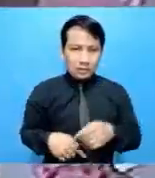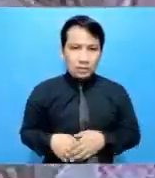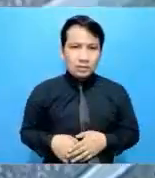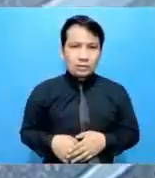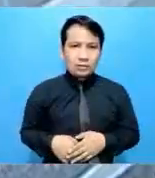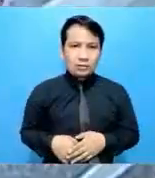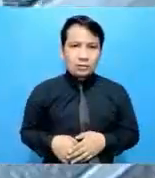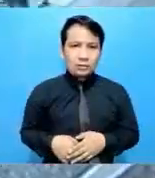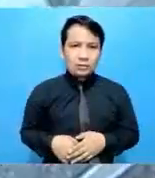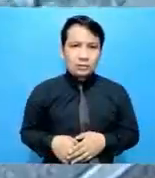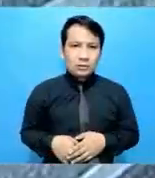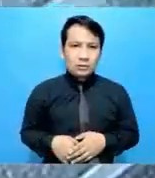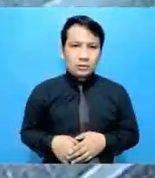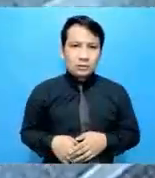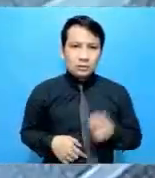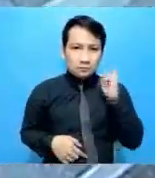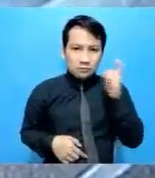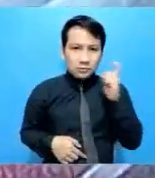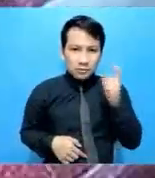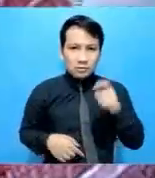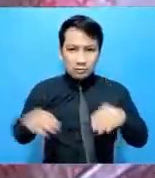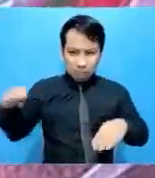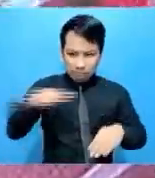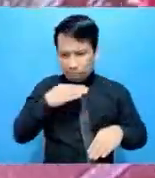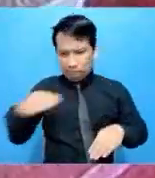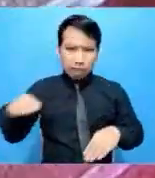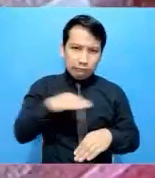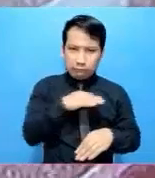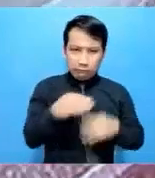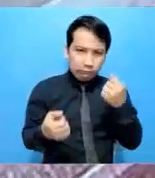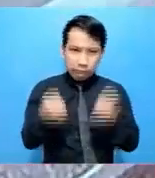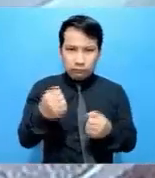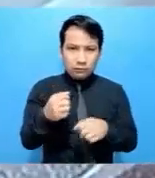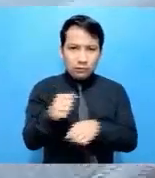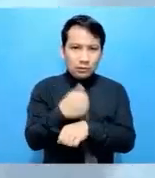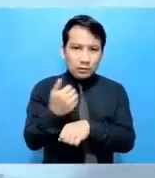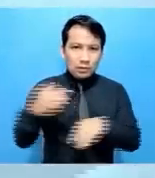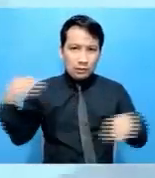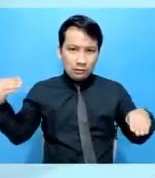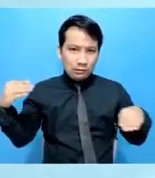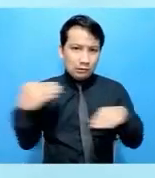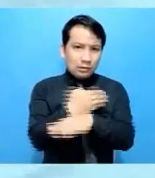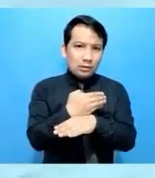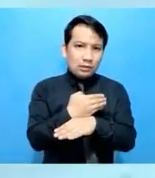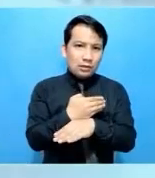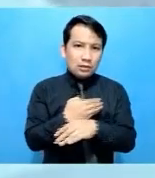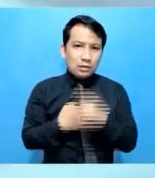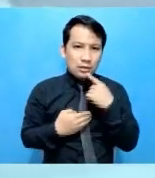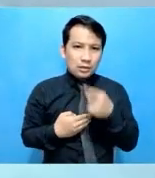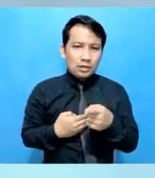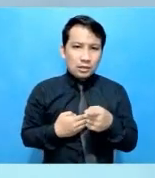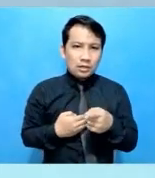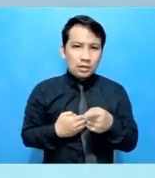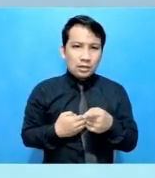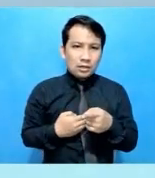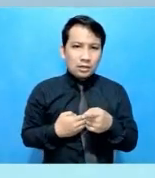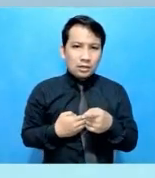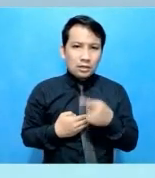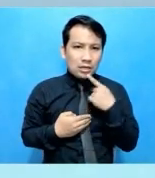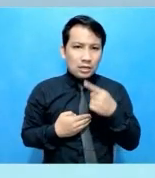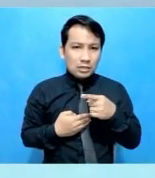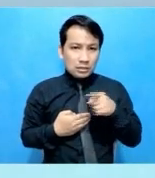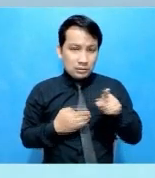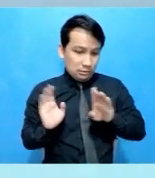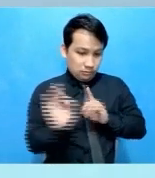Isang humaharurot at gumigewang-gewang na truck ng bumbero ang dumating. Nakatabi sa gilid ng pader ang kanyang kasama. Pero si